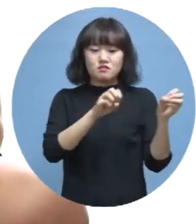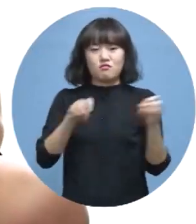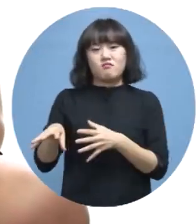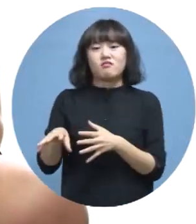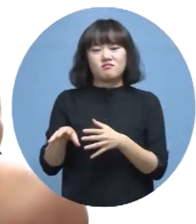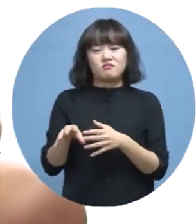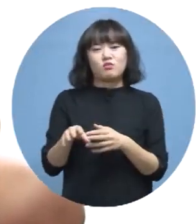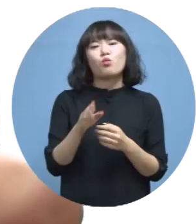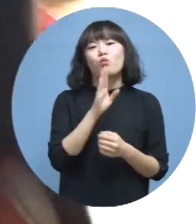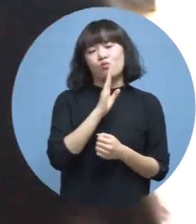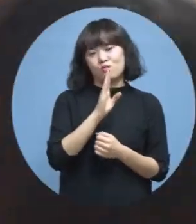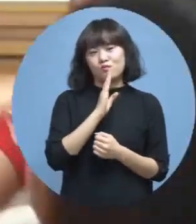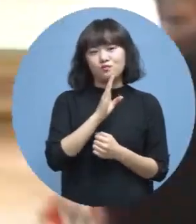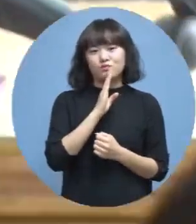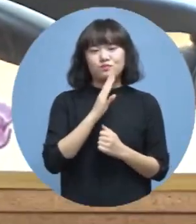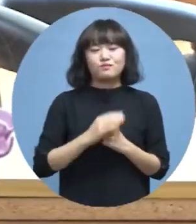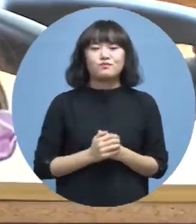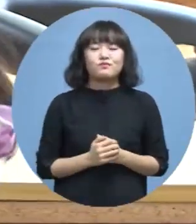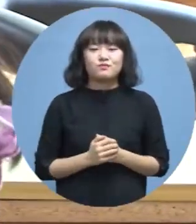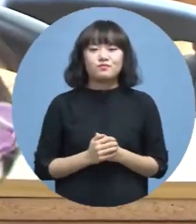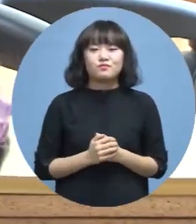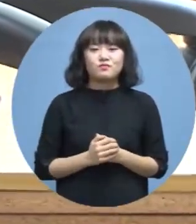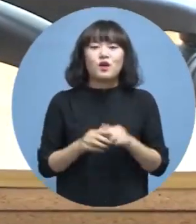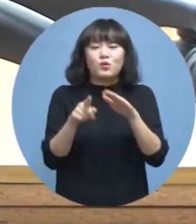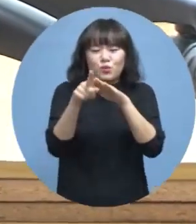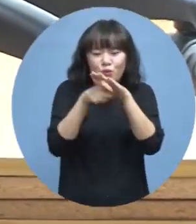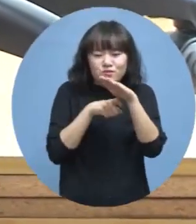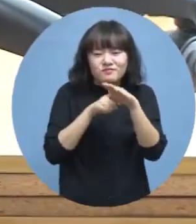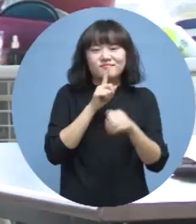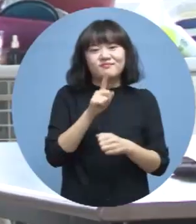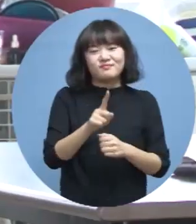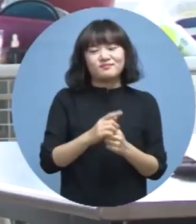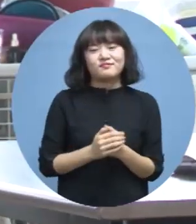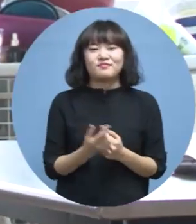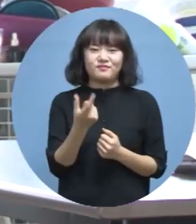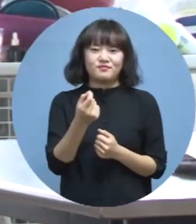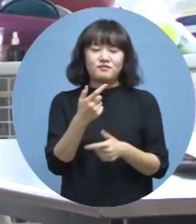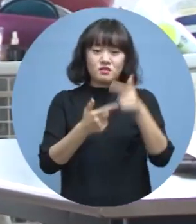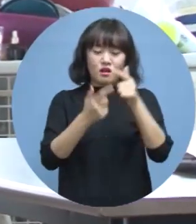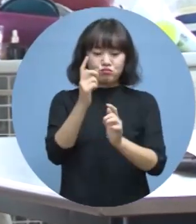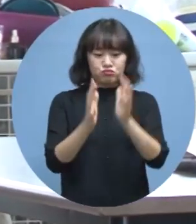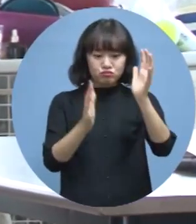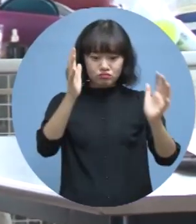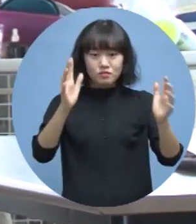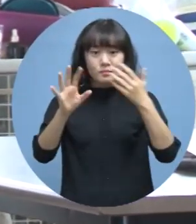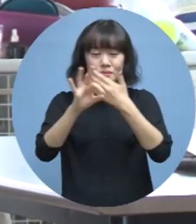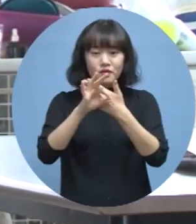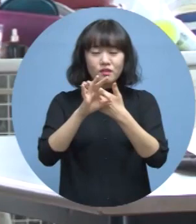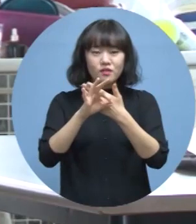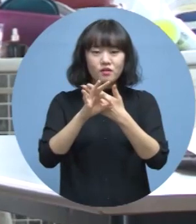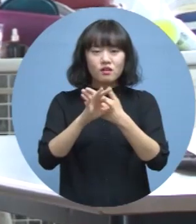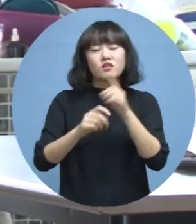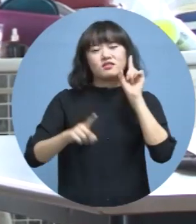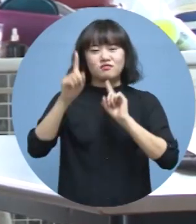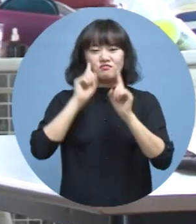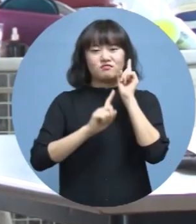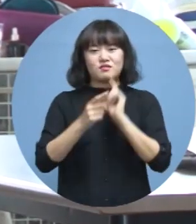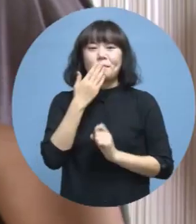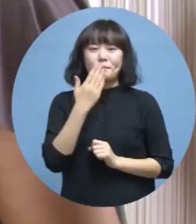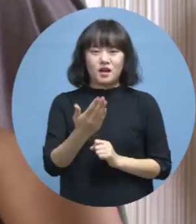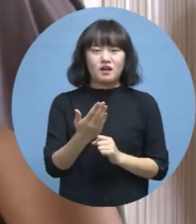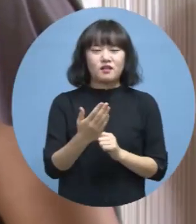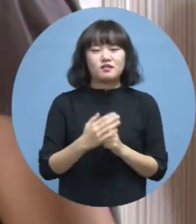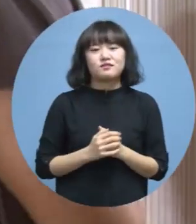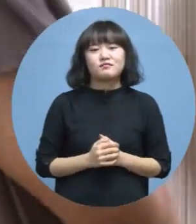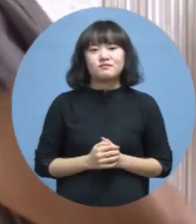수 있어요. 길을 잃을 수 있어요. 맞아요. 현석. 도두. 나무가 많이 우거져 있어서 다칠 수가 있어요.